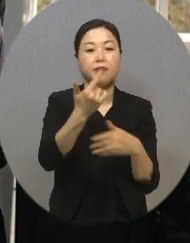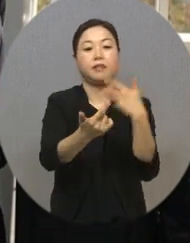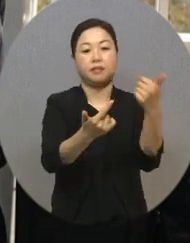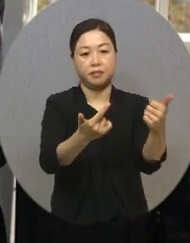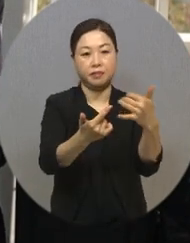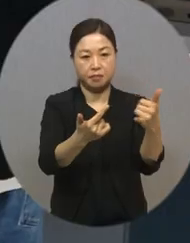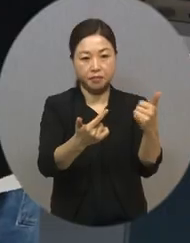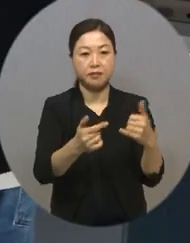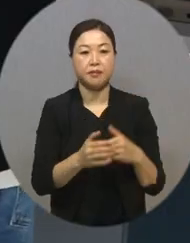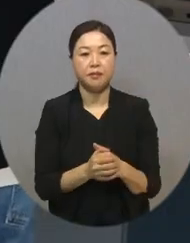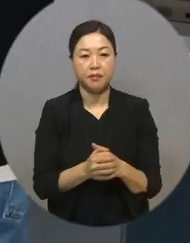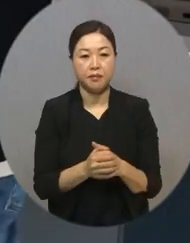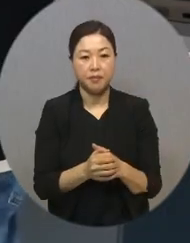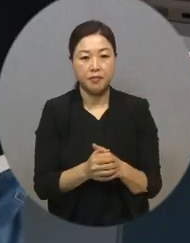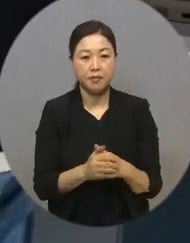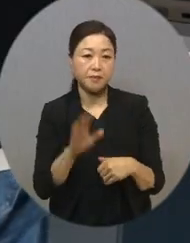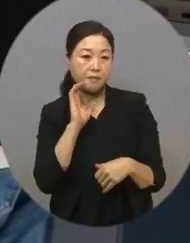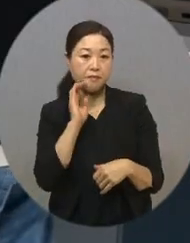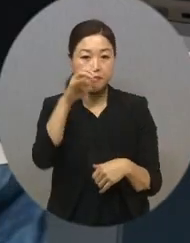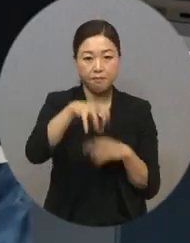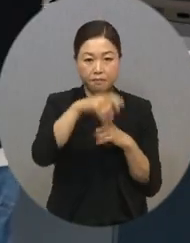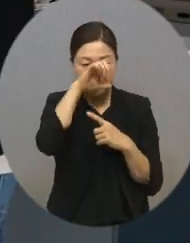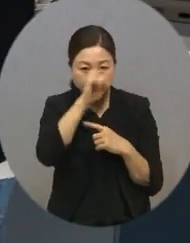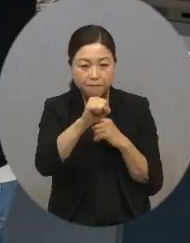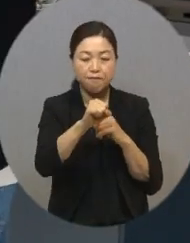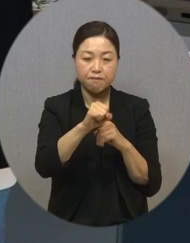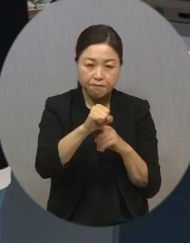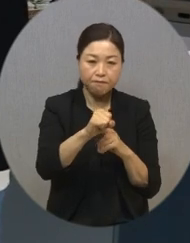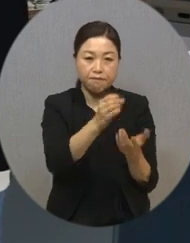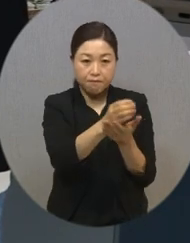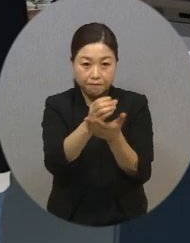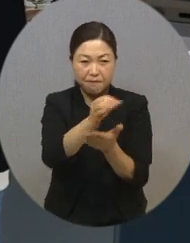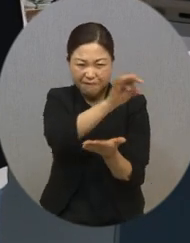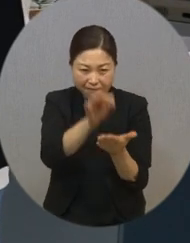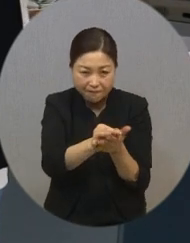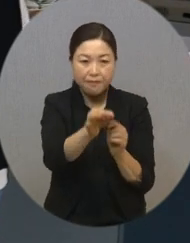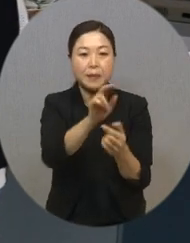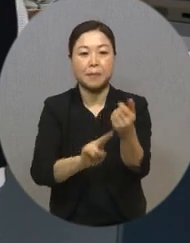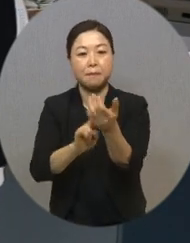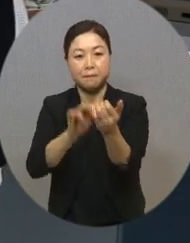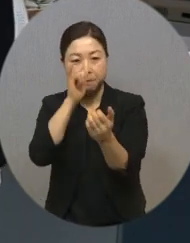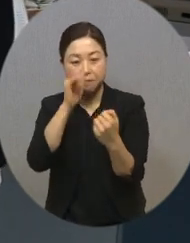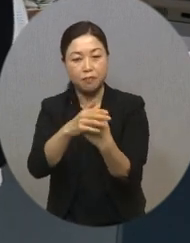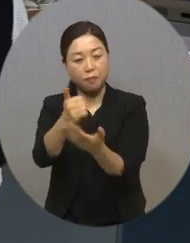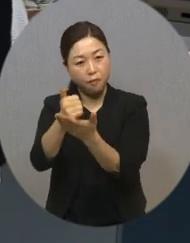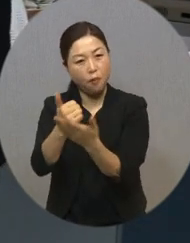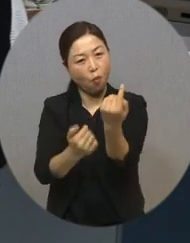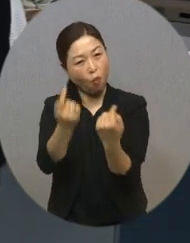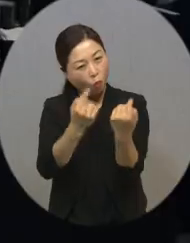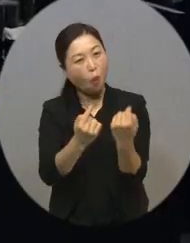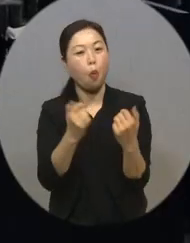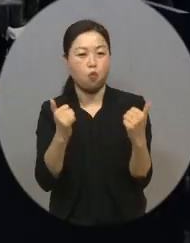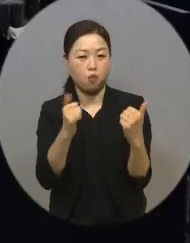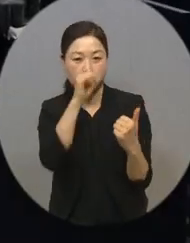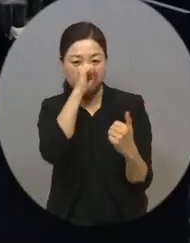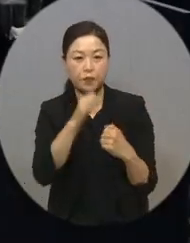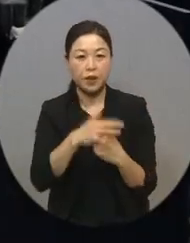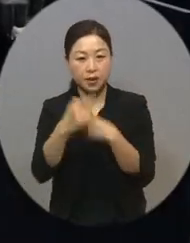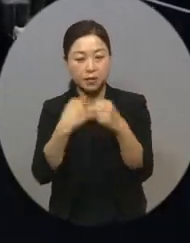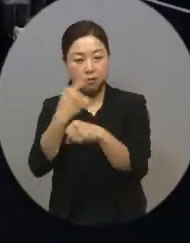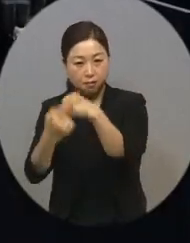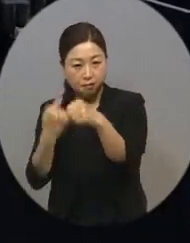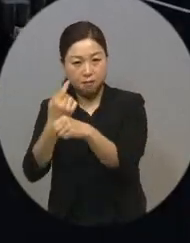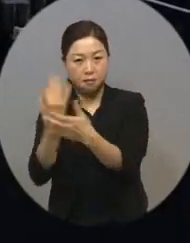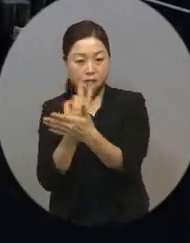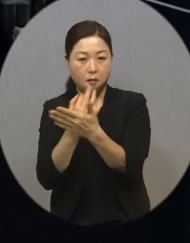있습니다. 카페는 좋은 품질의 음료를 저렴하게 서비스해 손님들의 좋은 반응을 얻고 있으며 해마다 매출액이